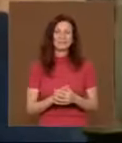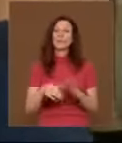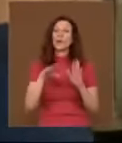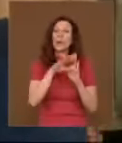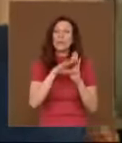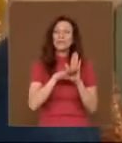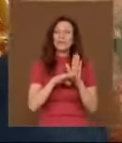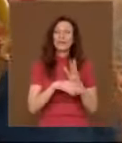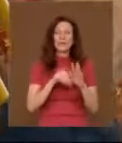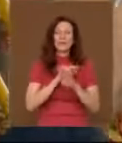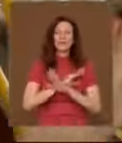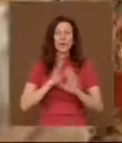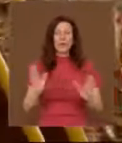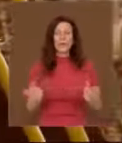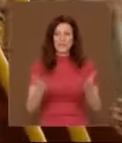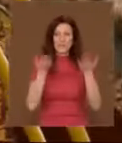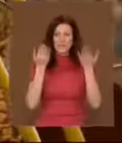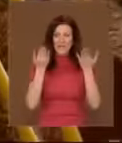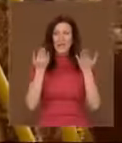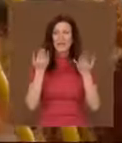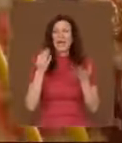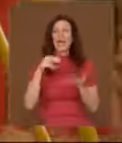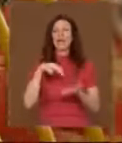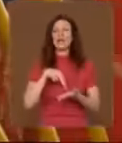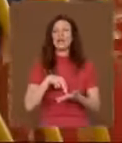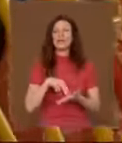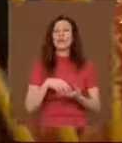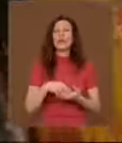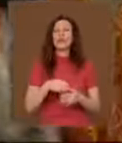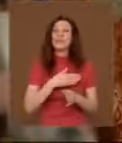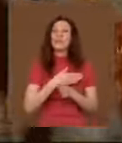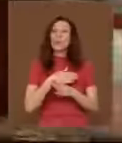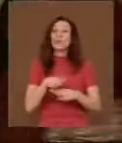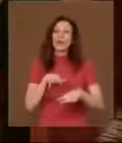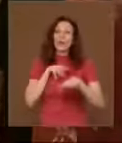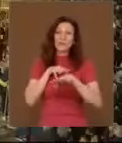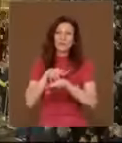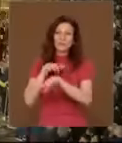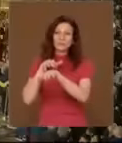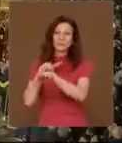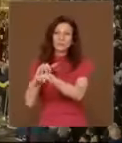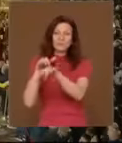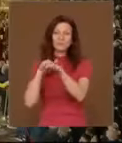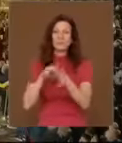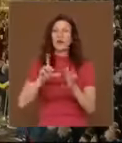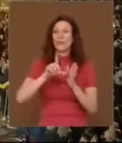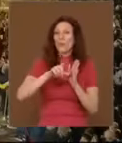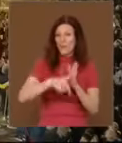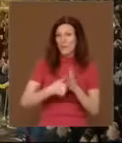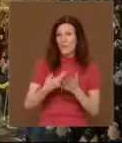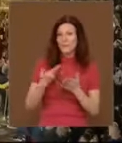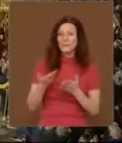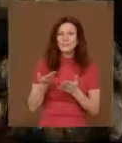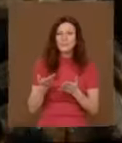Следованието на Възкресение Христово продължава с литийно шествие, по време на което се